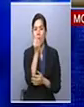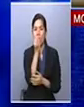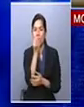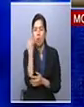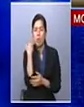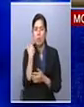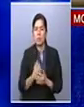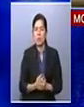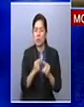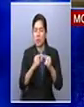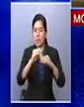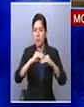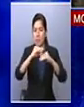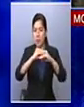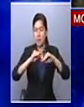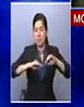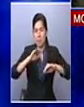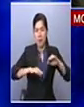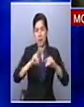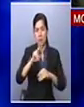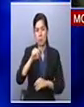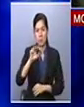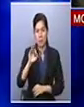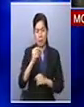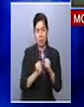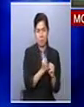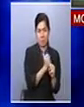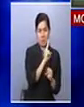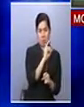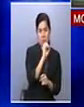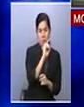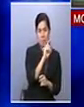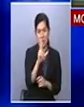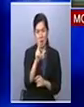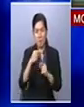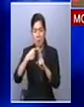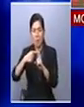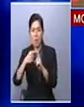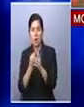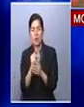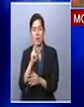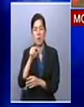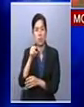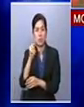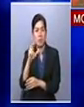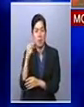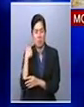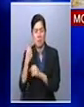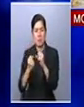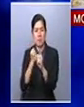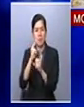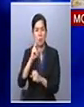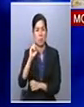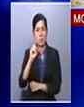ขึ้นแค่ประมาณ 2.9% ในปี2013นะครับและบวกขึ้น 1.3% ในปี2014แต่ว่ากลุ่มแบง